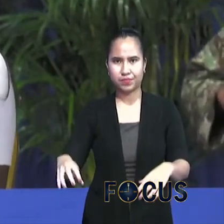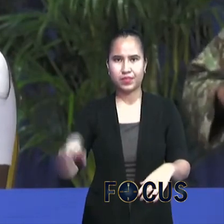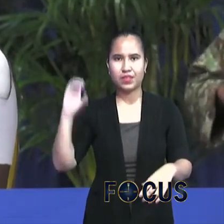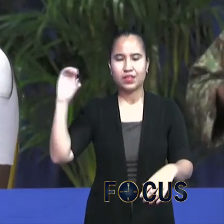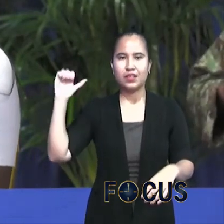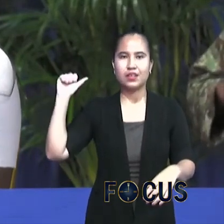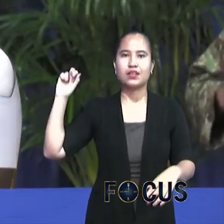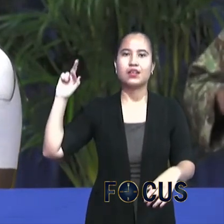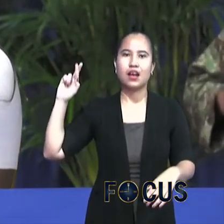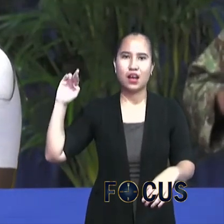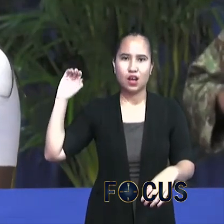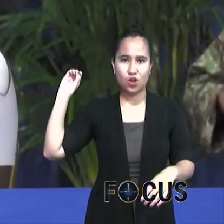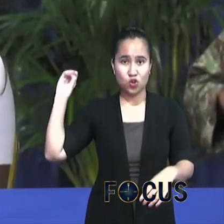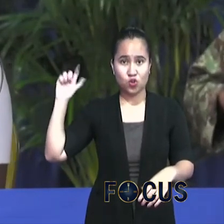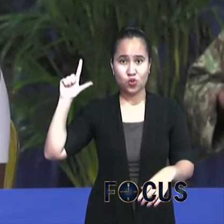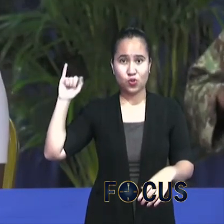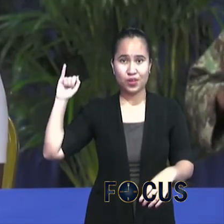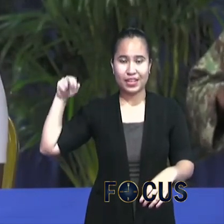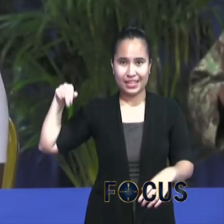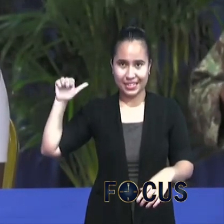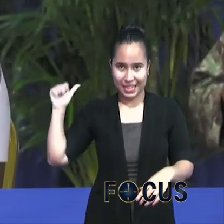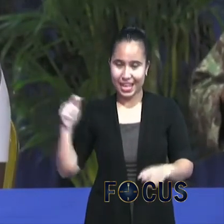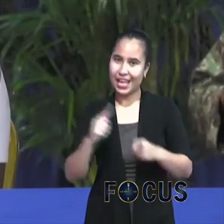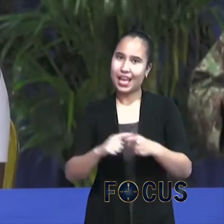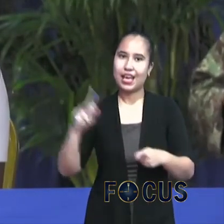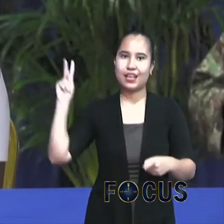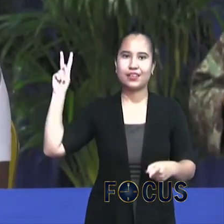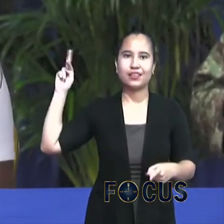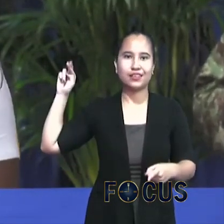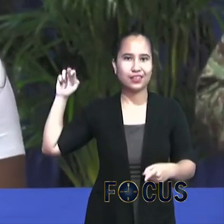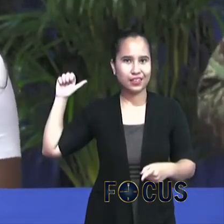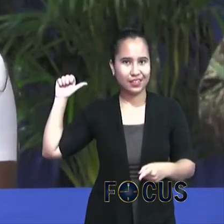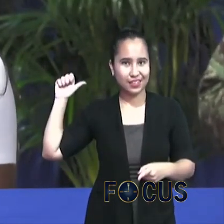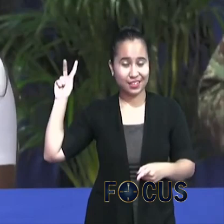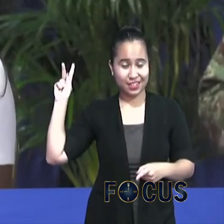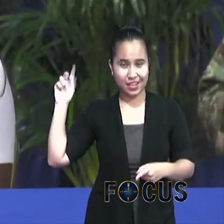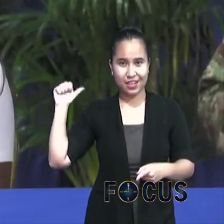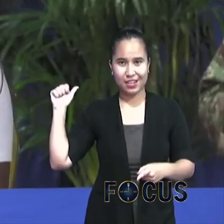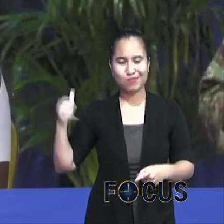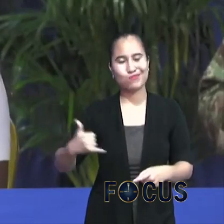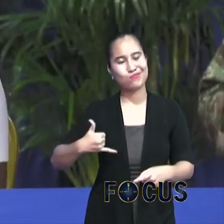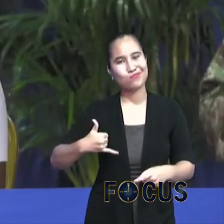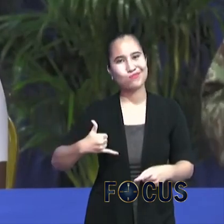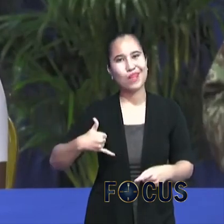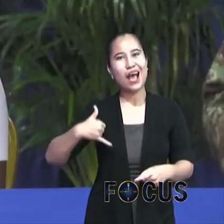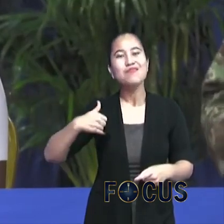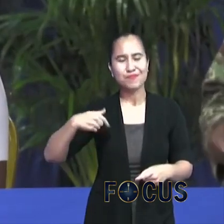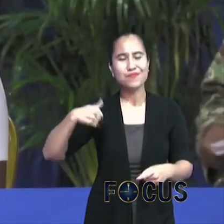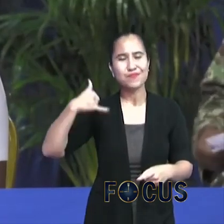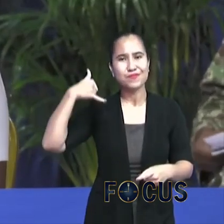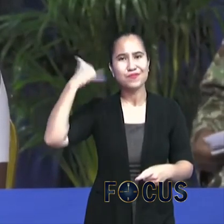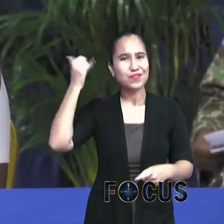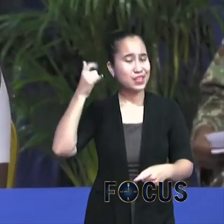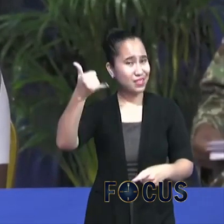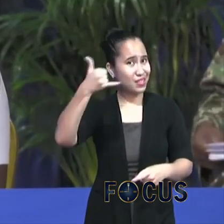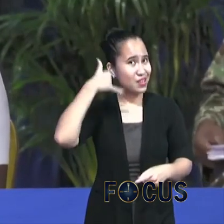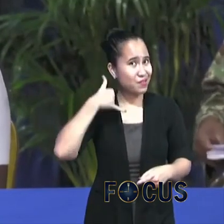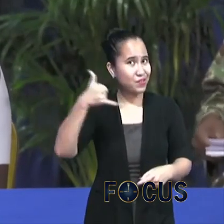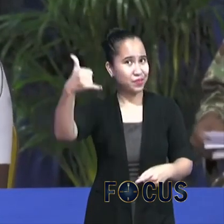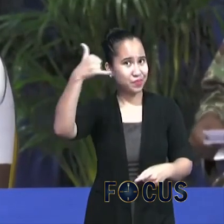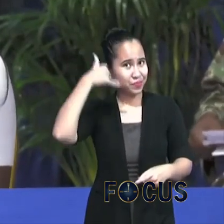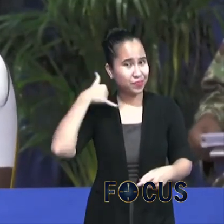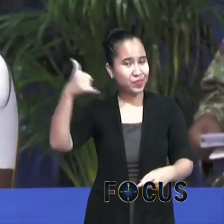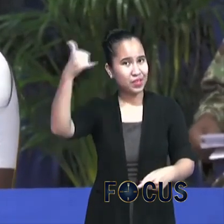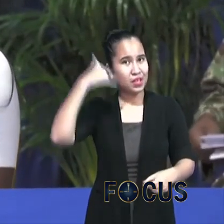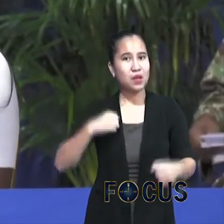Carolina-brug en ook die van Krakka. Er zijn een aantal telefoontjes vandaag geweest naar het